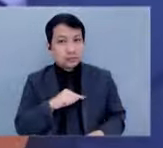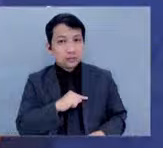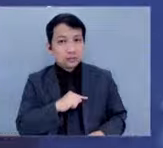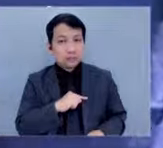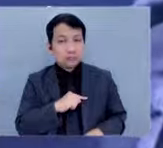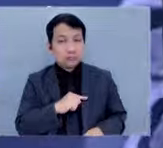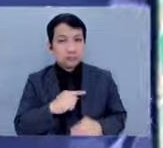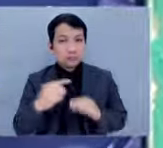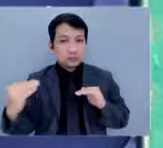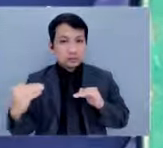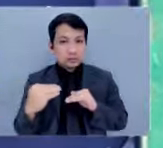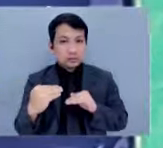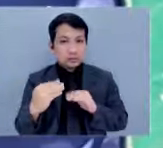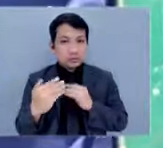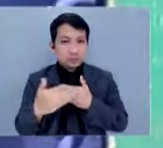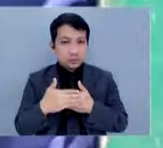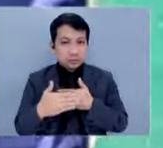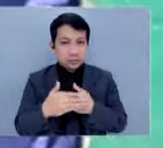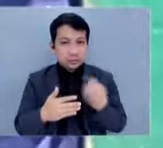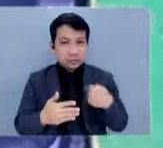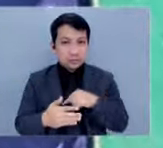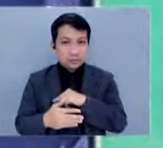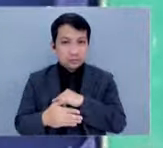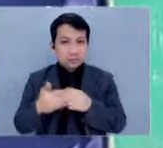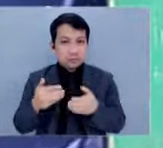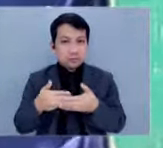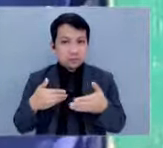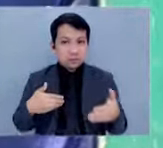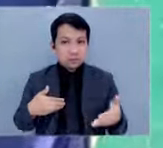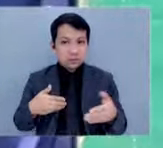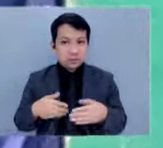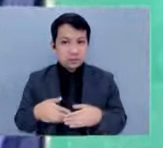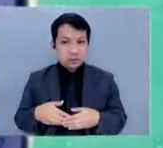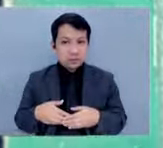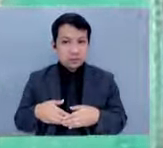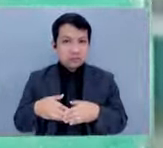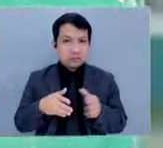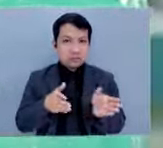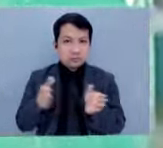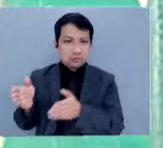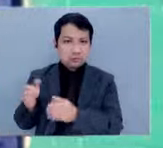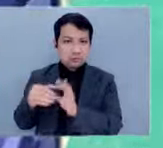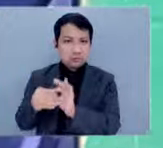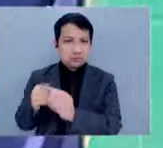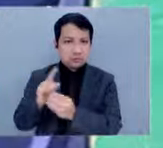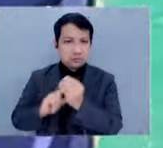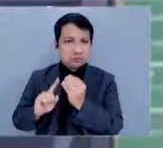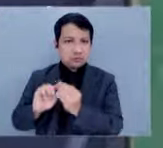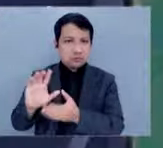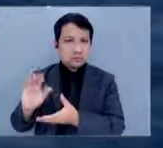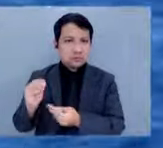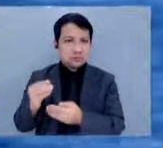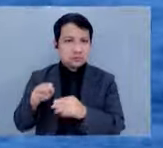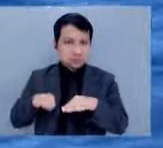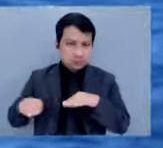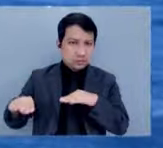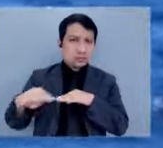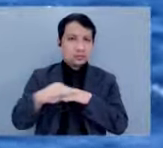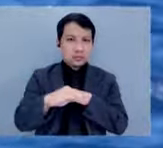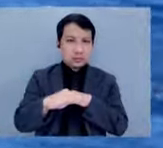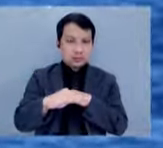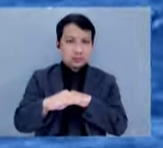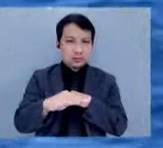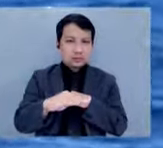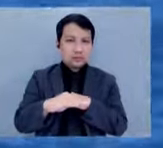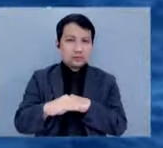amin bago nang nagatakbo sa gilid, bago biglang maneuver sa harap.